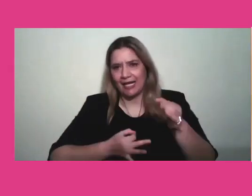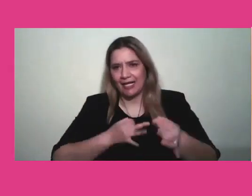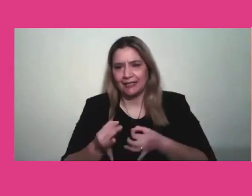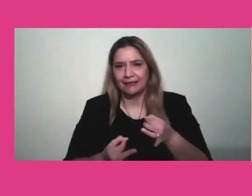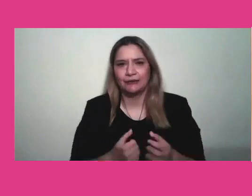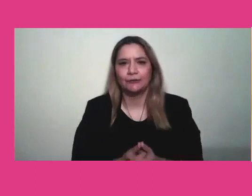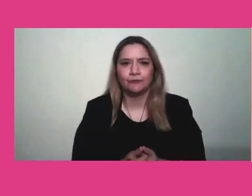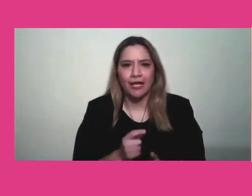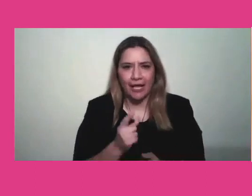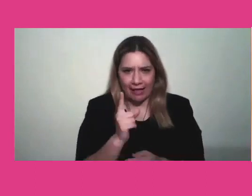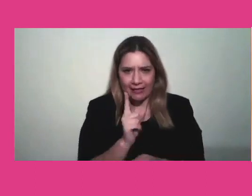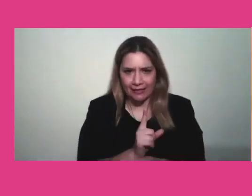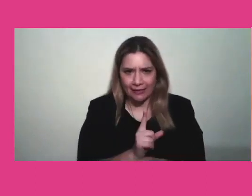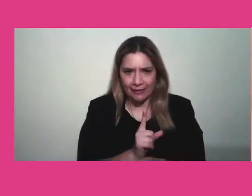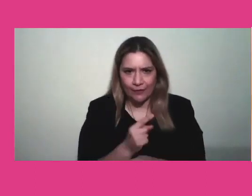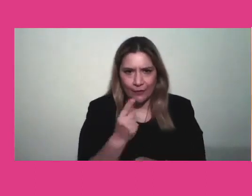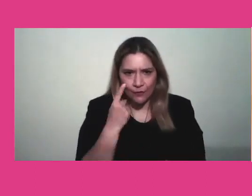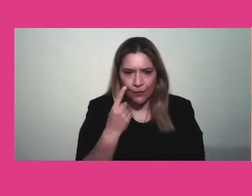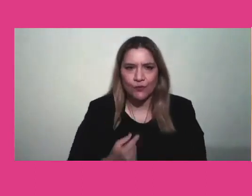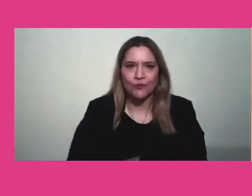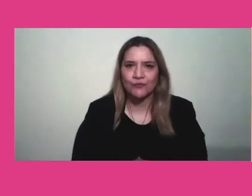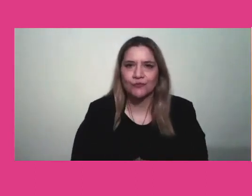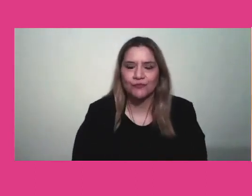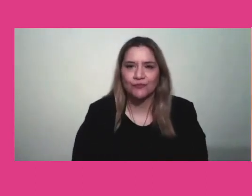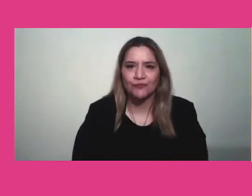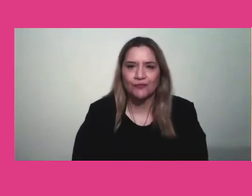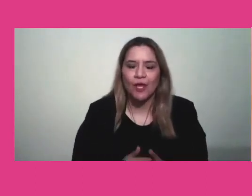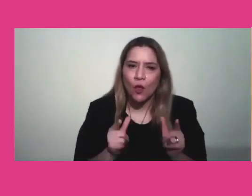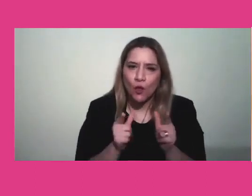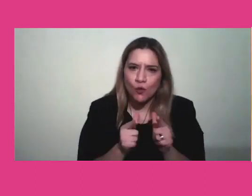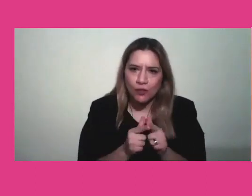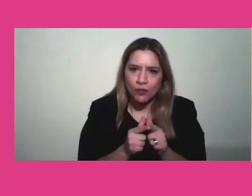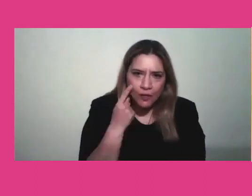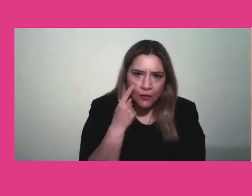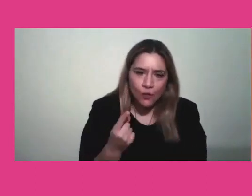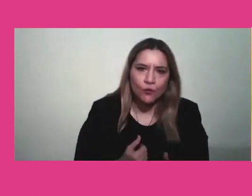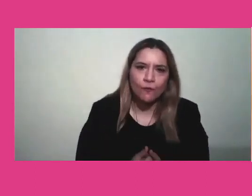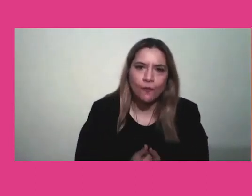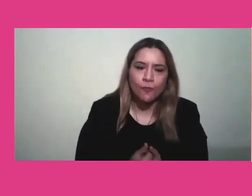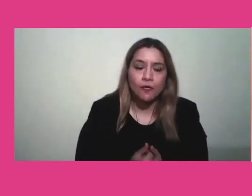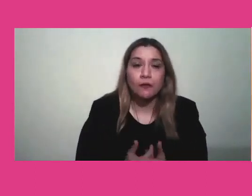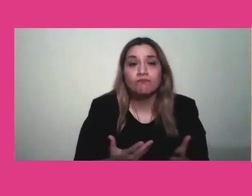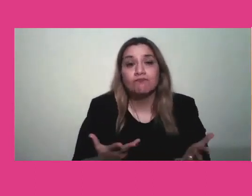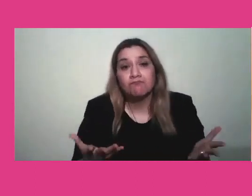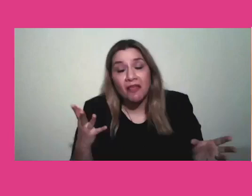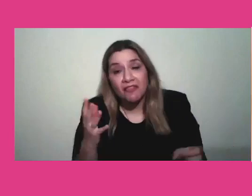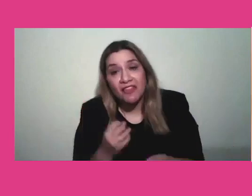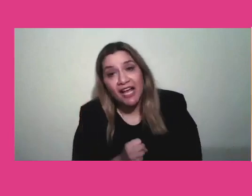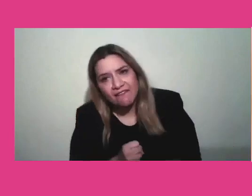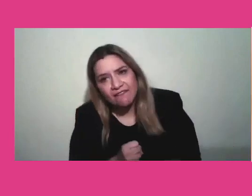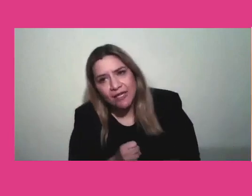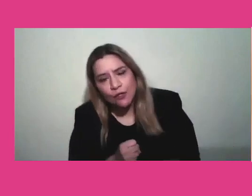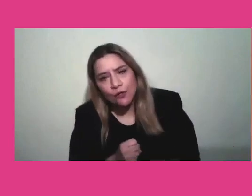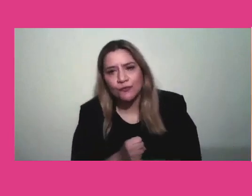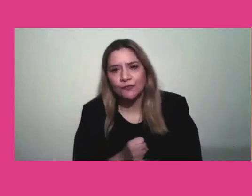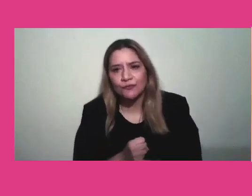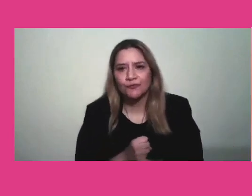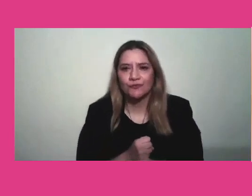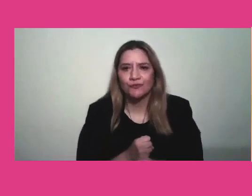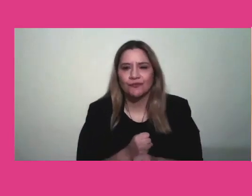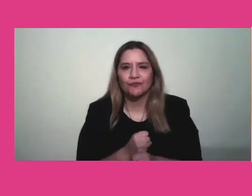Δώσε μου δευτερόλεπτο να κάνω τη δοκιμή. Αν δεν τα καταφέρω παρόλα αυτά,